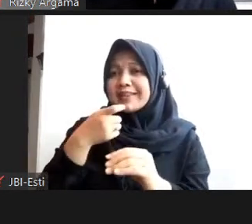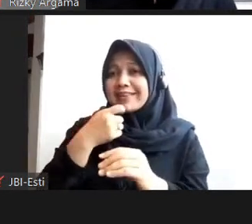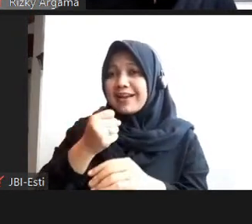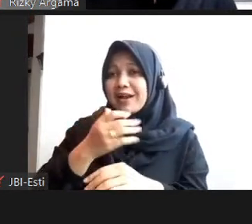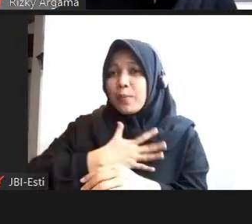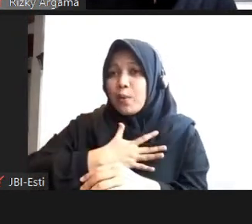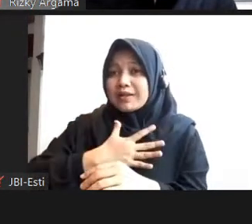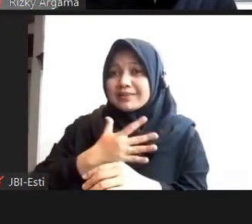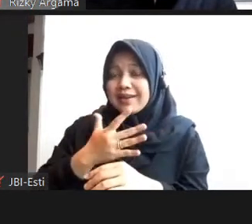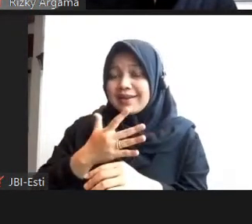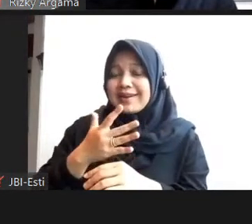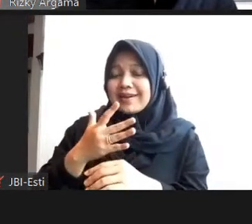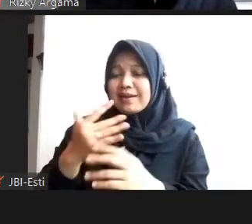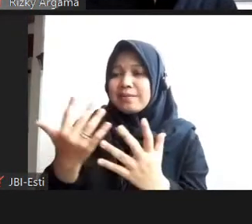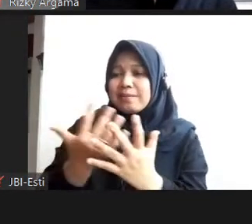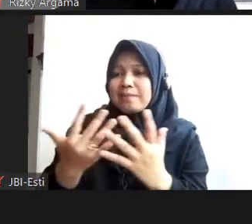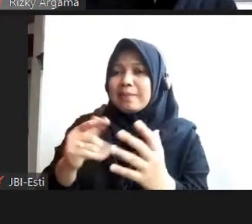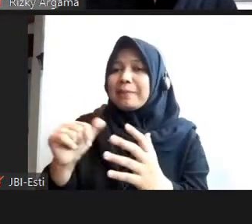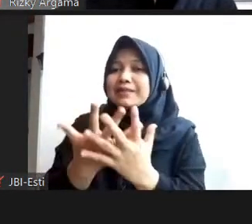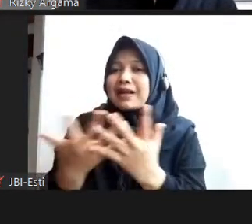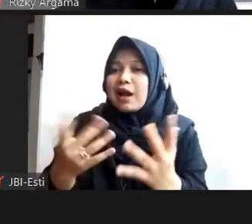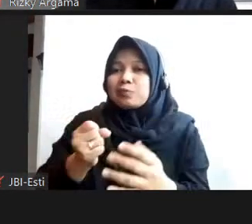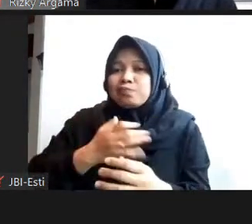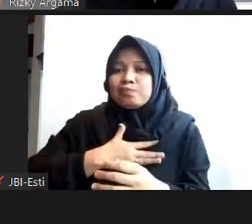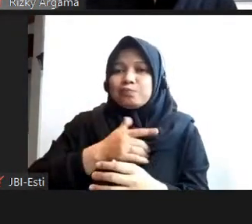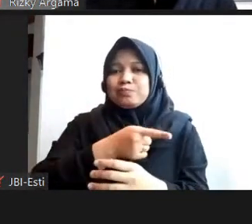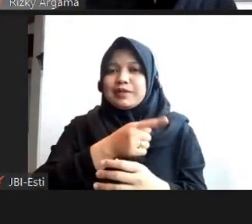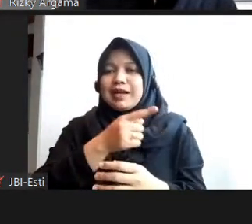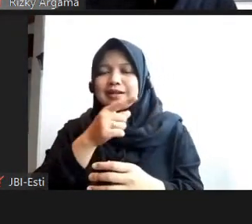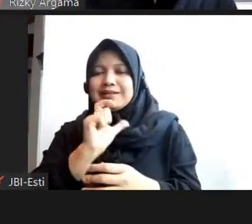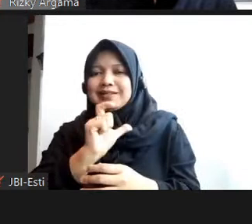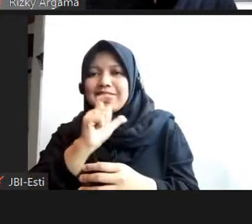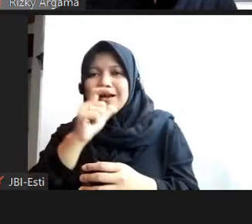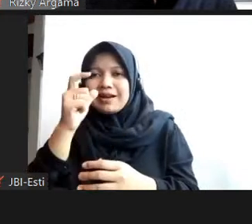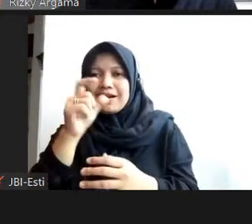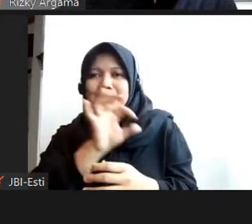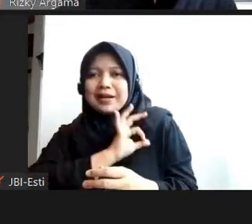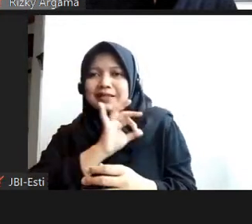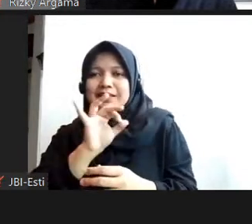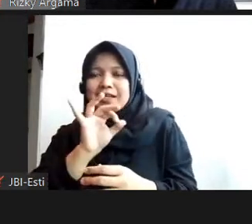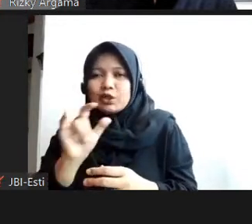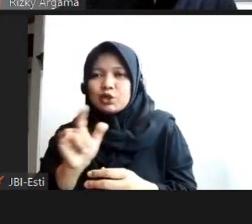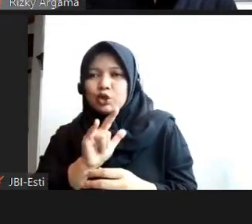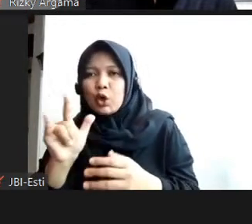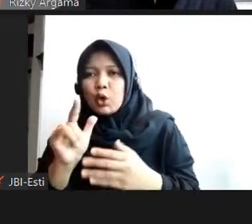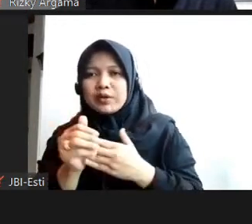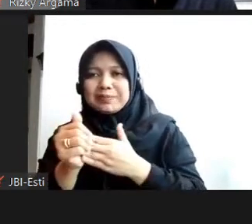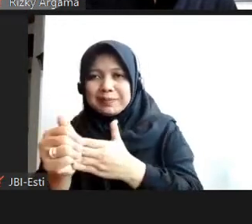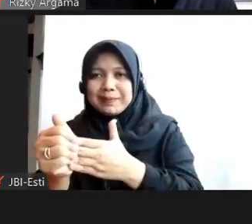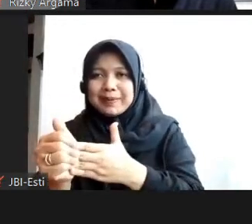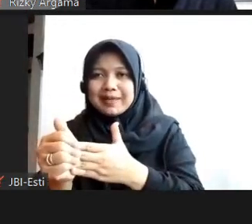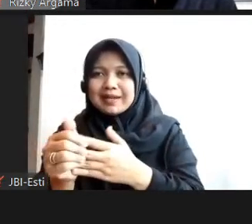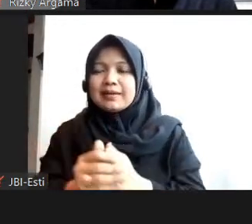dalam menangani COVID. Dan selain daripada itu, kita juga bisa melihat bahwa